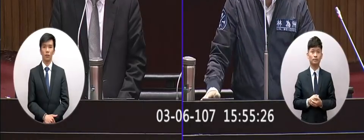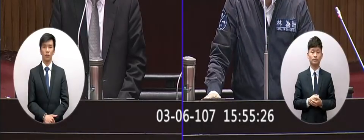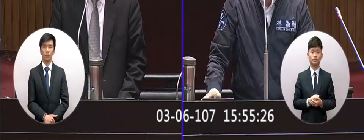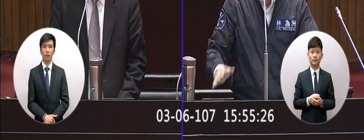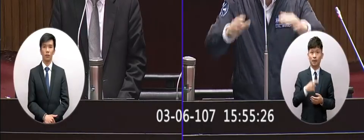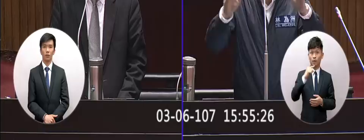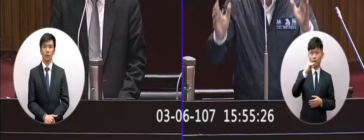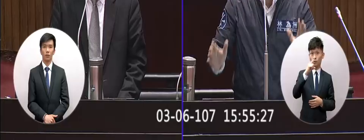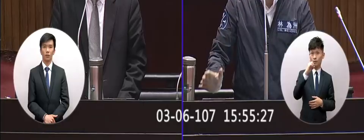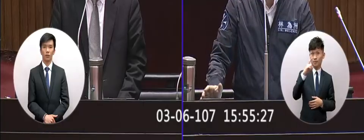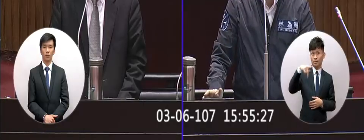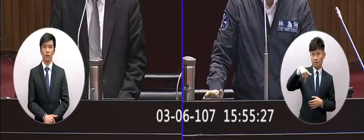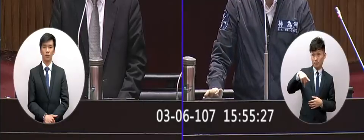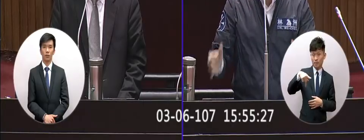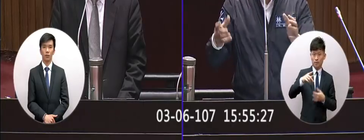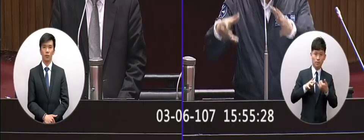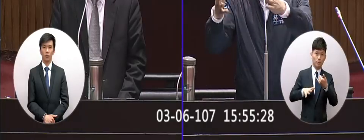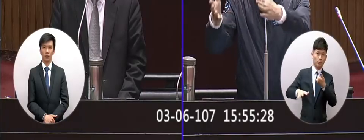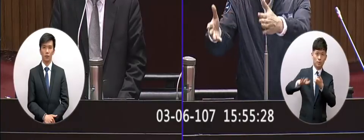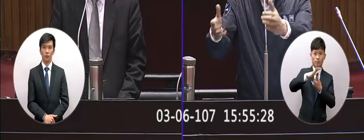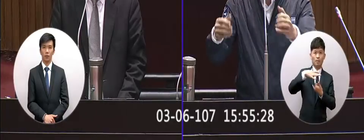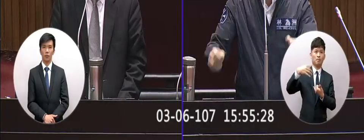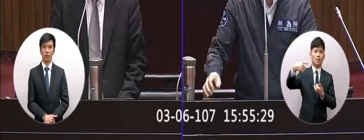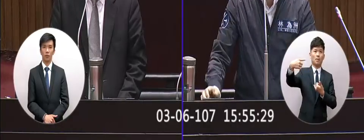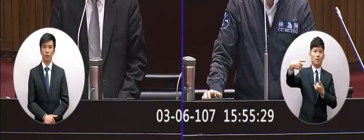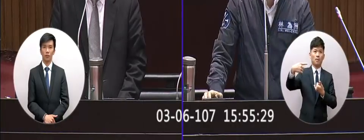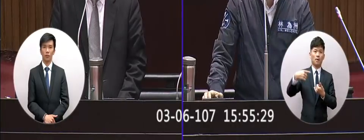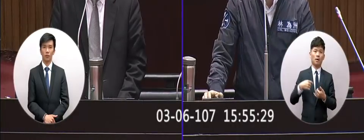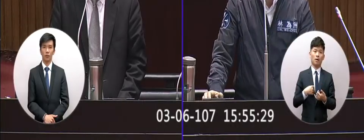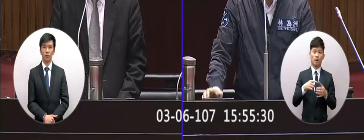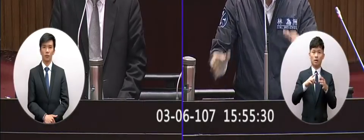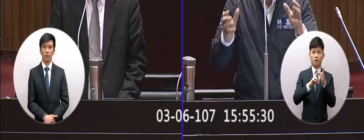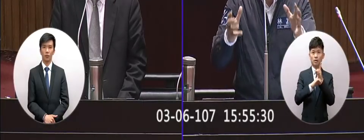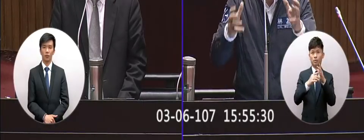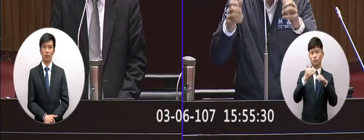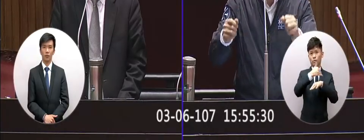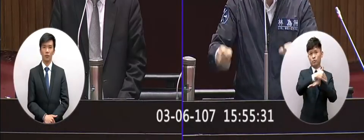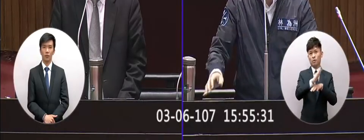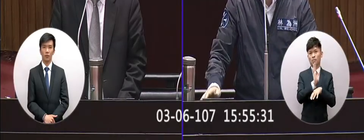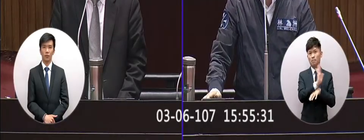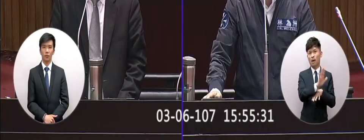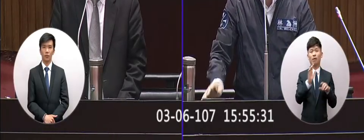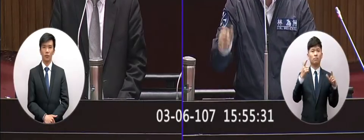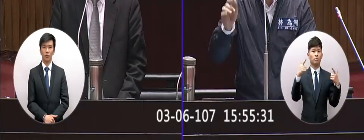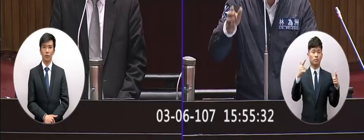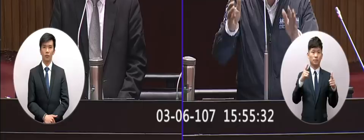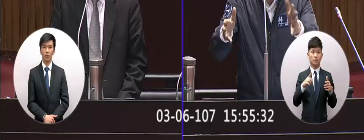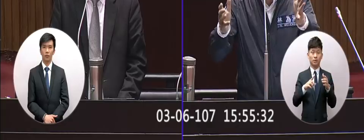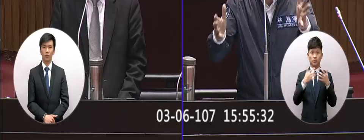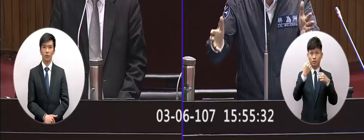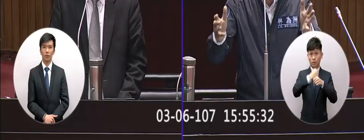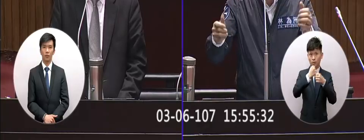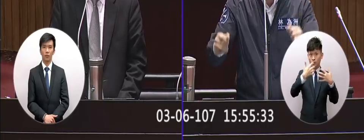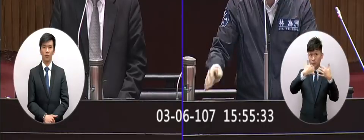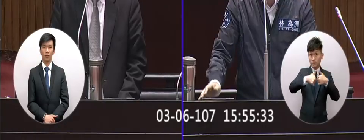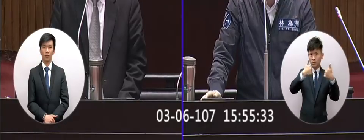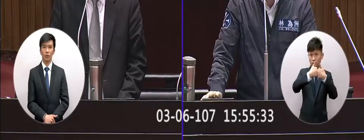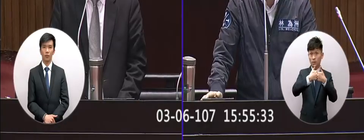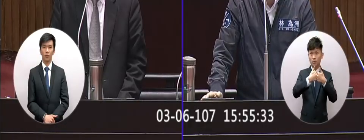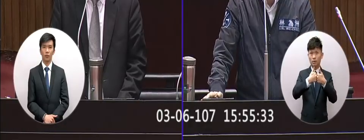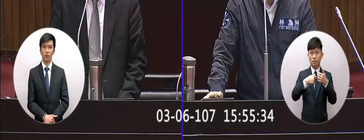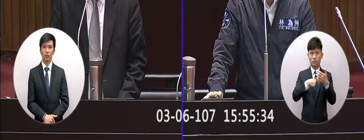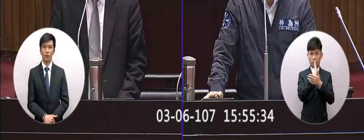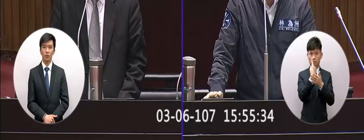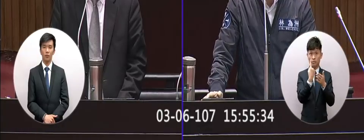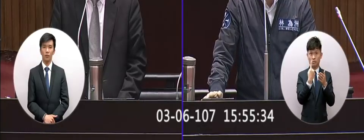的 GDP 是全国的，也不是只是属于新竹县的，创造的就业机会也不是只给新竹县